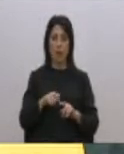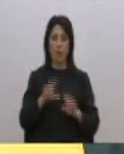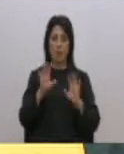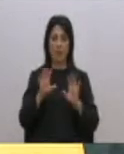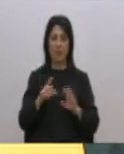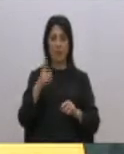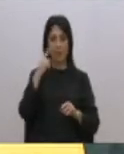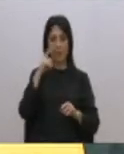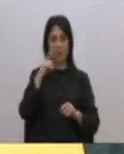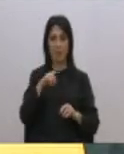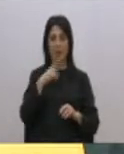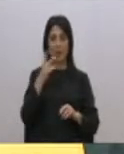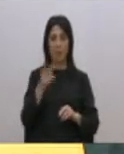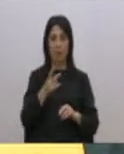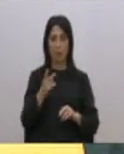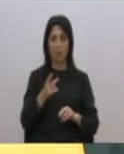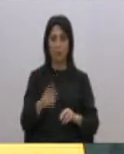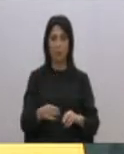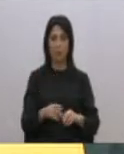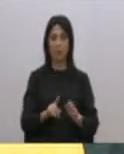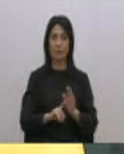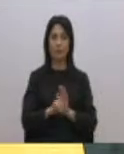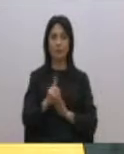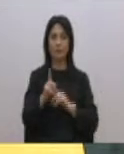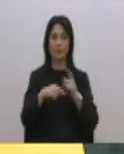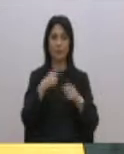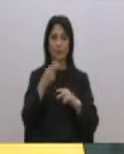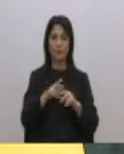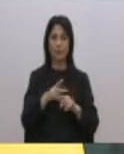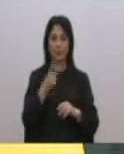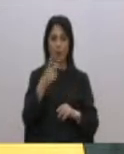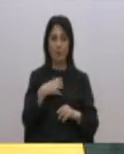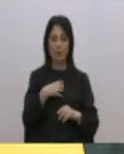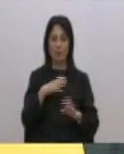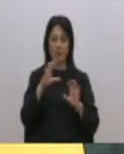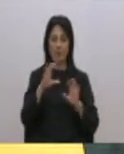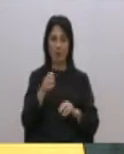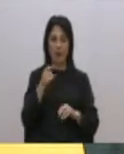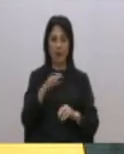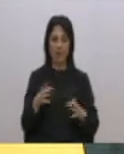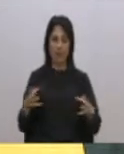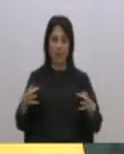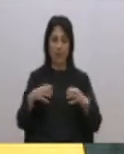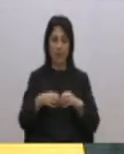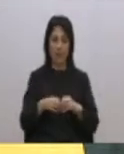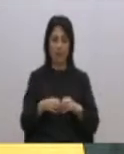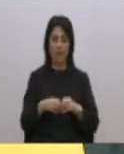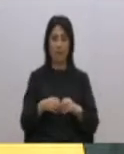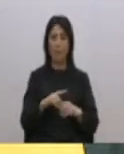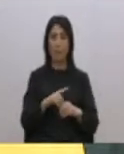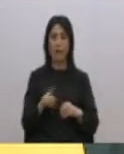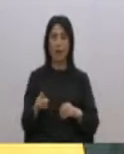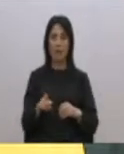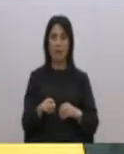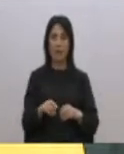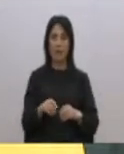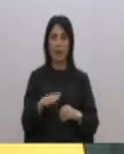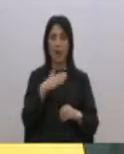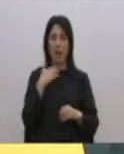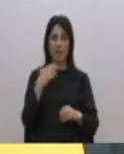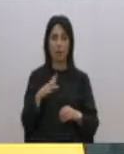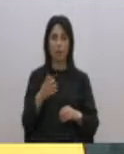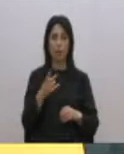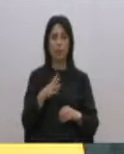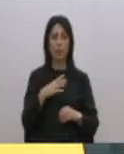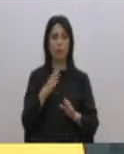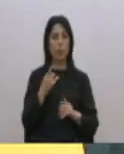საკანონმდებლო ინიციატივაზე, რა თქმა უნდა დავიწყე საუბარი იმით, რომ ორ ძირითად საკანონმდებლო აქტს აერთიანებს დღეს მოქმედს, მაგრამ არ გვინდოდა რომ ყოფილიყო